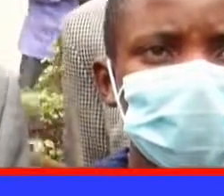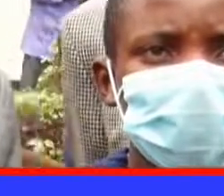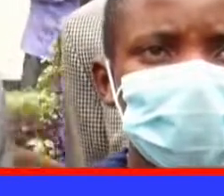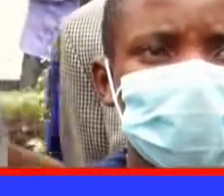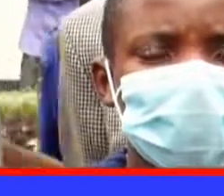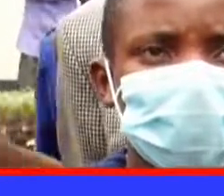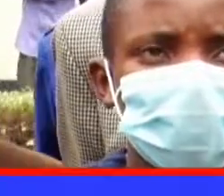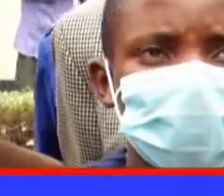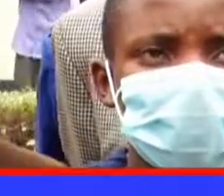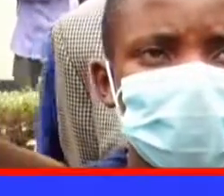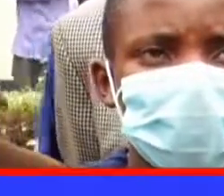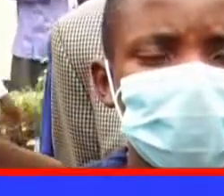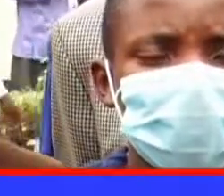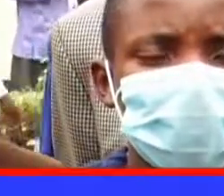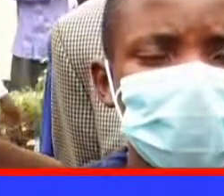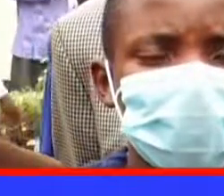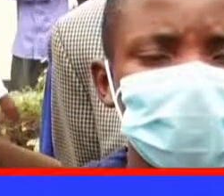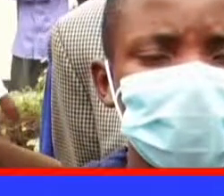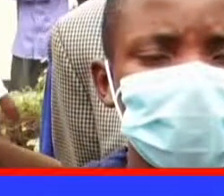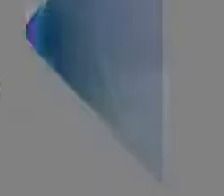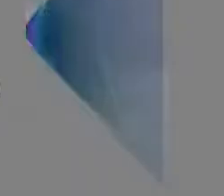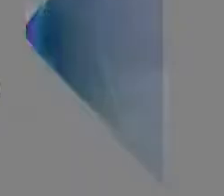few of the parents are misguiding their children.